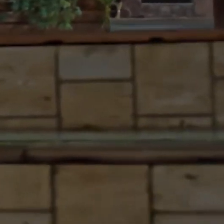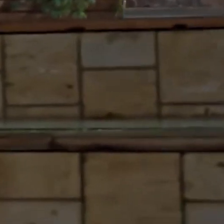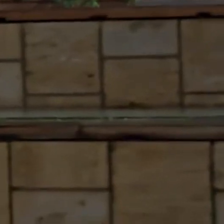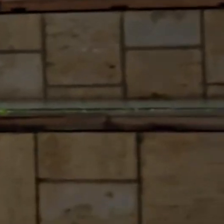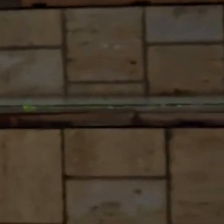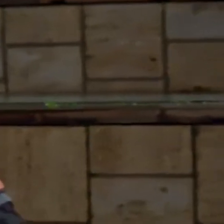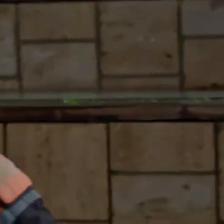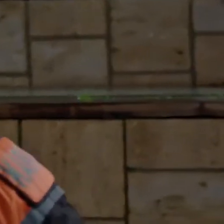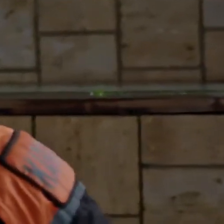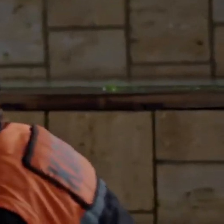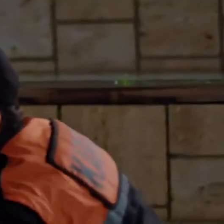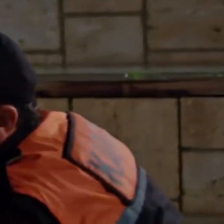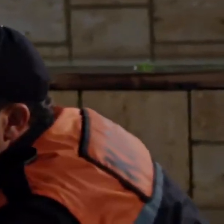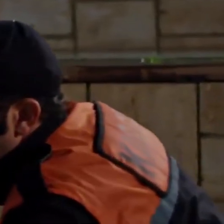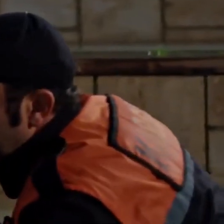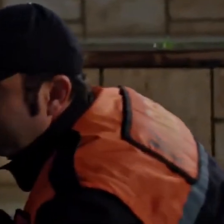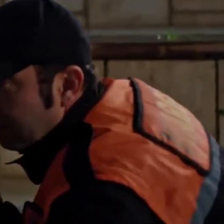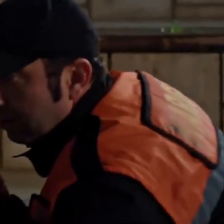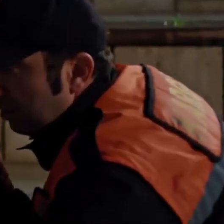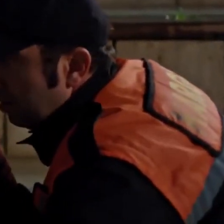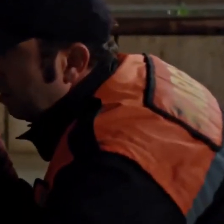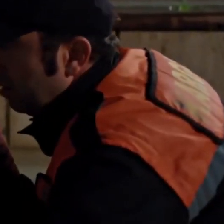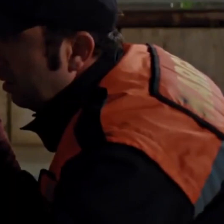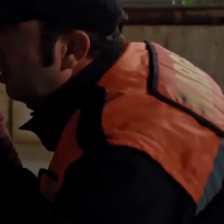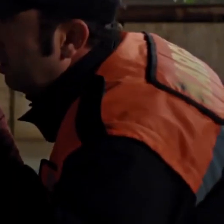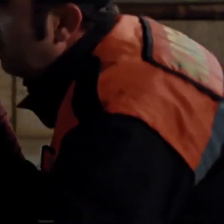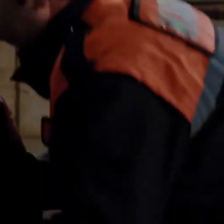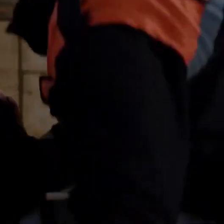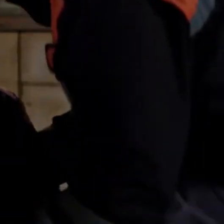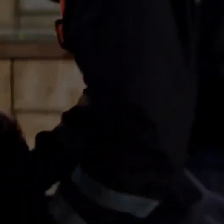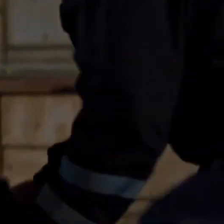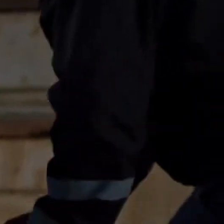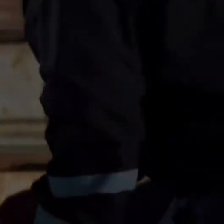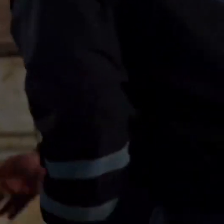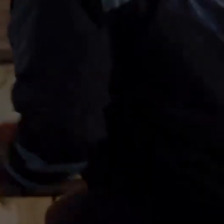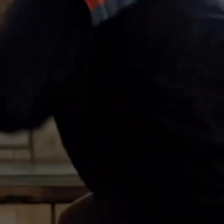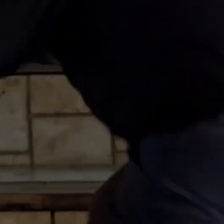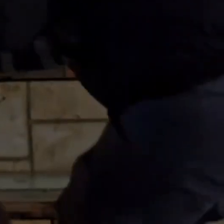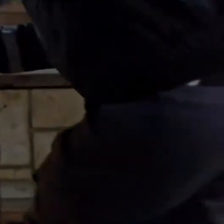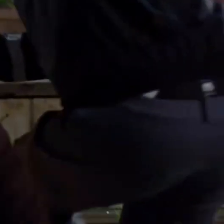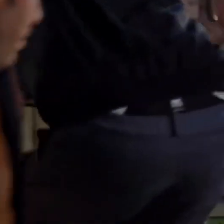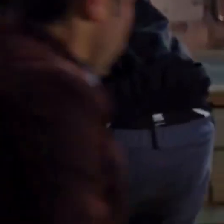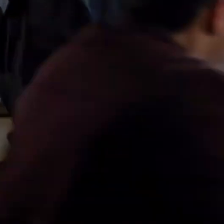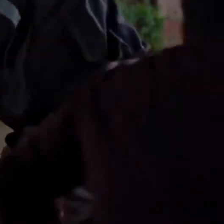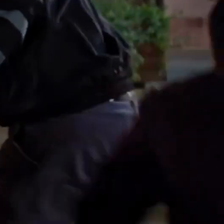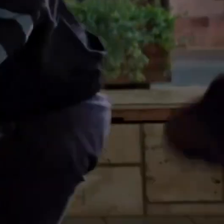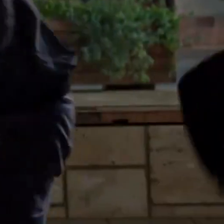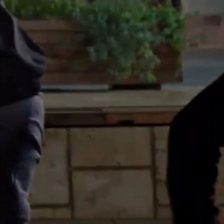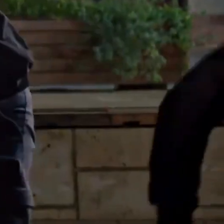Araba yola çıktı. Asiller duvarın dibinde kolinin arkasında bekliyor. Asil'in işaretiyle kalktılar. Koliyi açıyorlar.